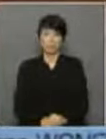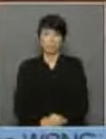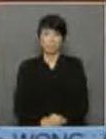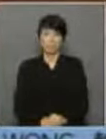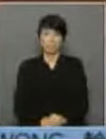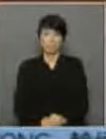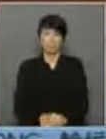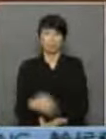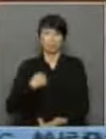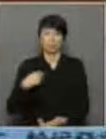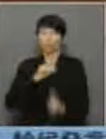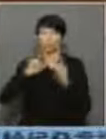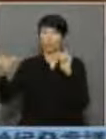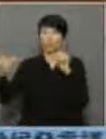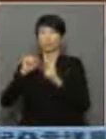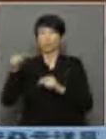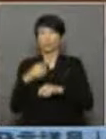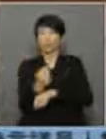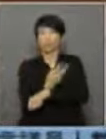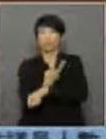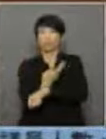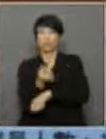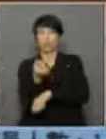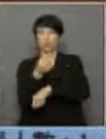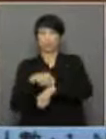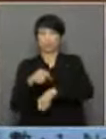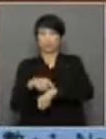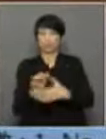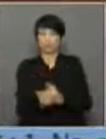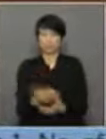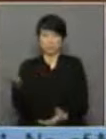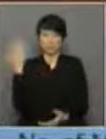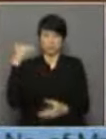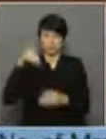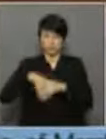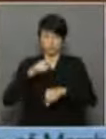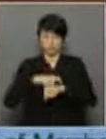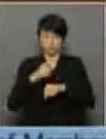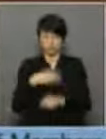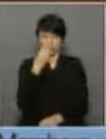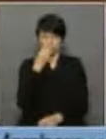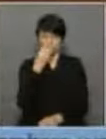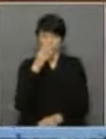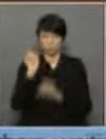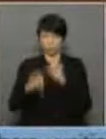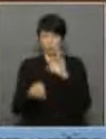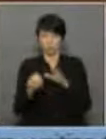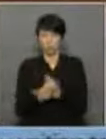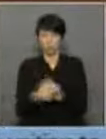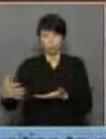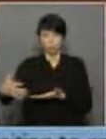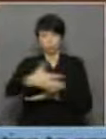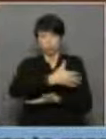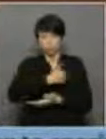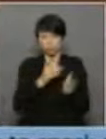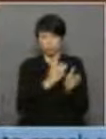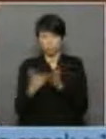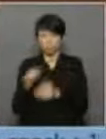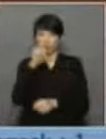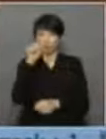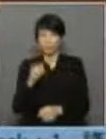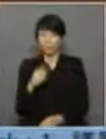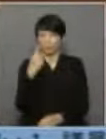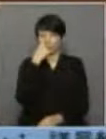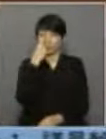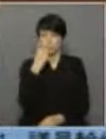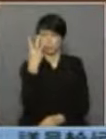又不去回應的了，因為只剩幾分鐘。去年競選的時候就香港廢物問題呢處理問題，梁振英就提出三點應